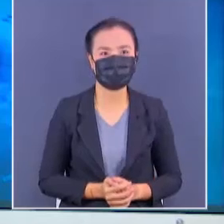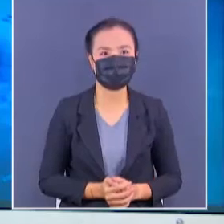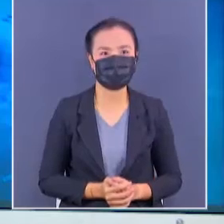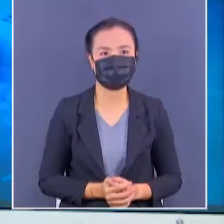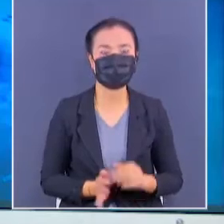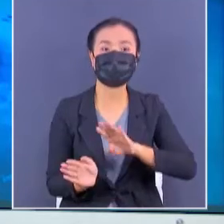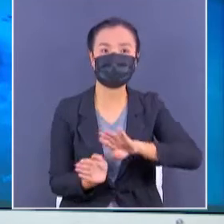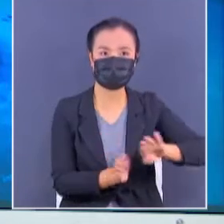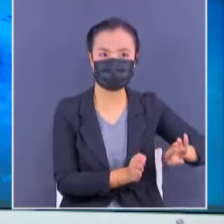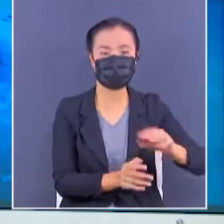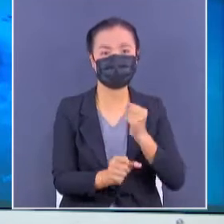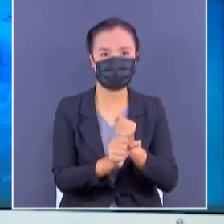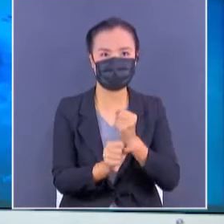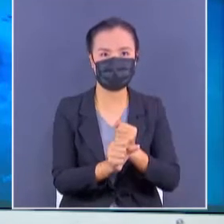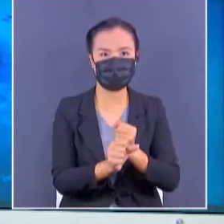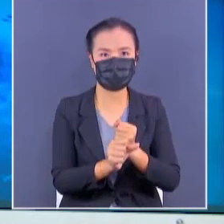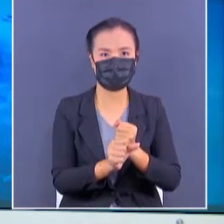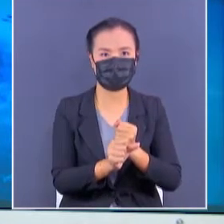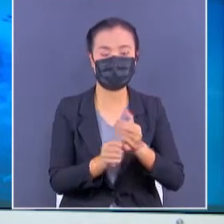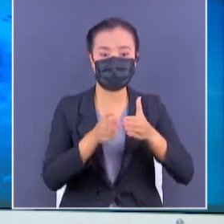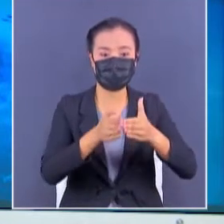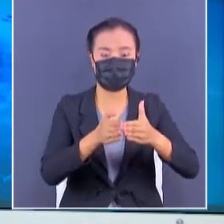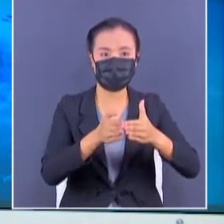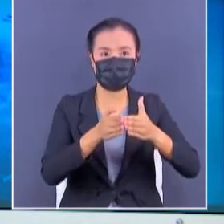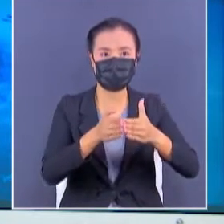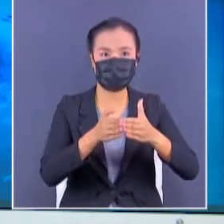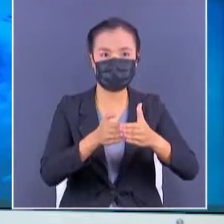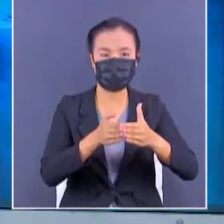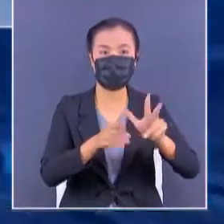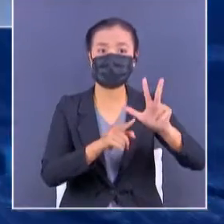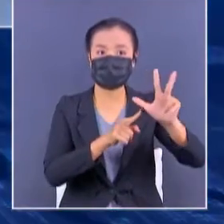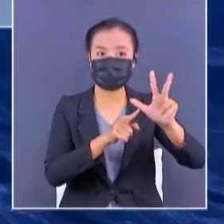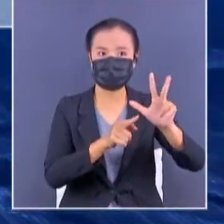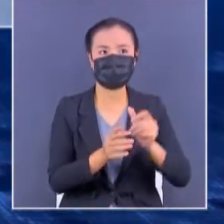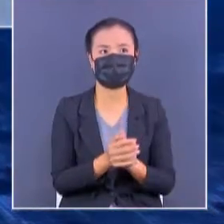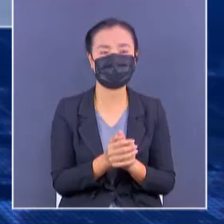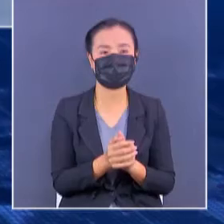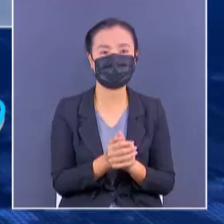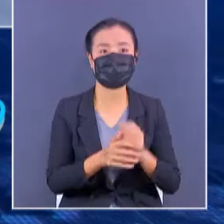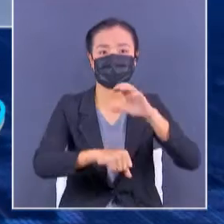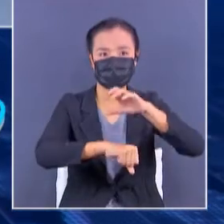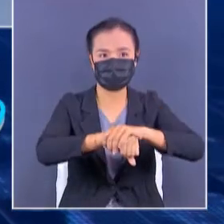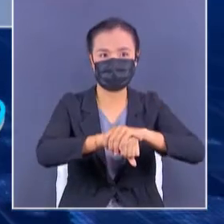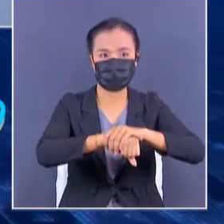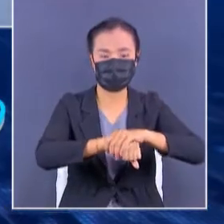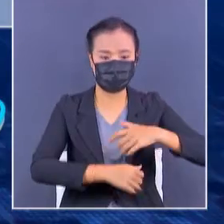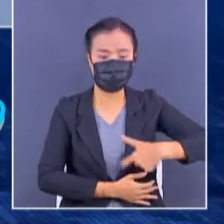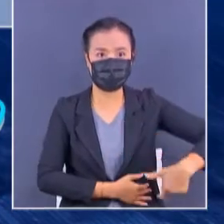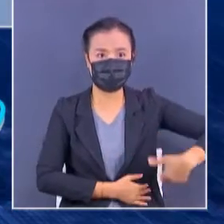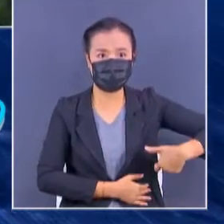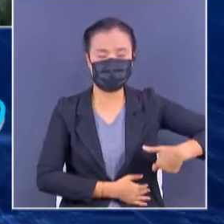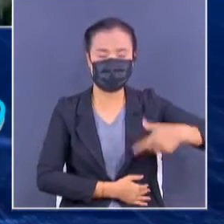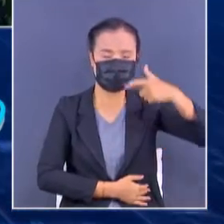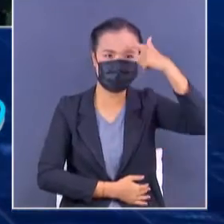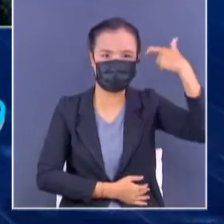อ่ะขยับไปดูเรื่องของปฏิบัติการของทัพเรือภาค3ค่ะคือก่อนหน้านั้นเนี่ยมีการจับกลุ่มนะคะชาวโรฮิงญาที่หลบหนีเ